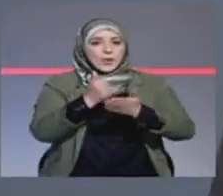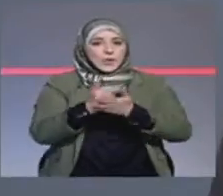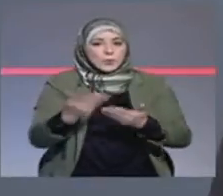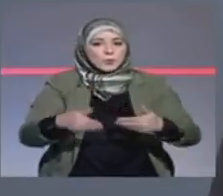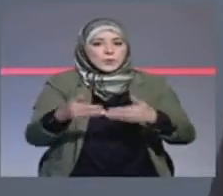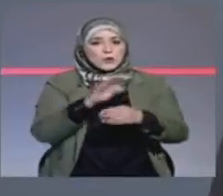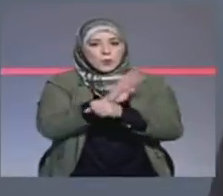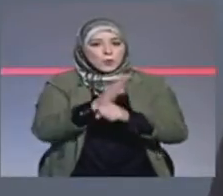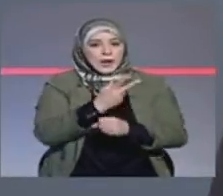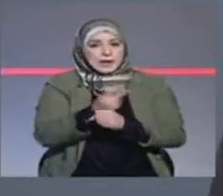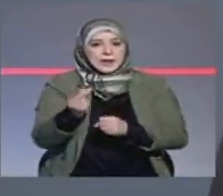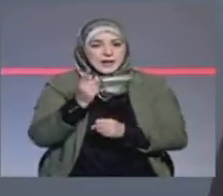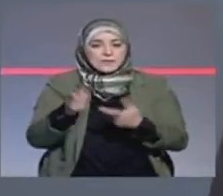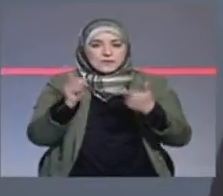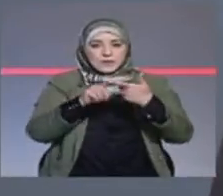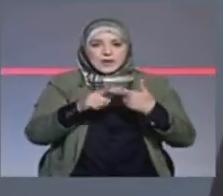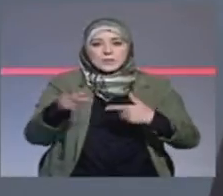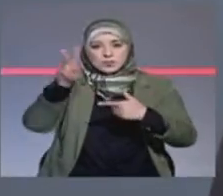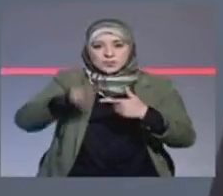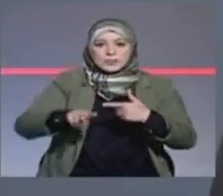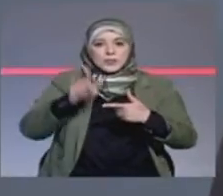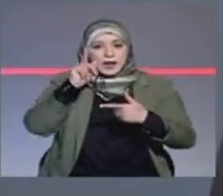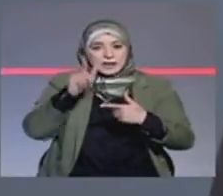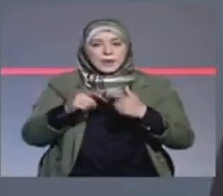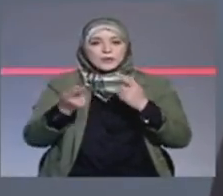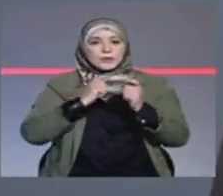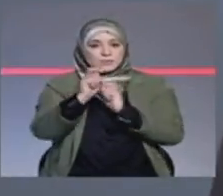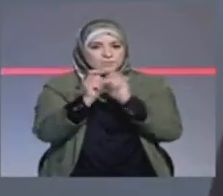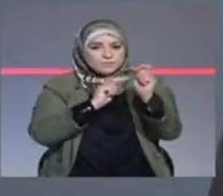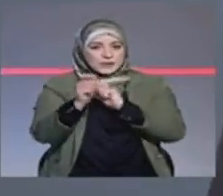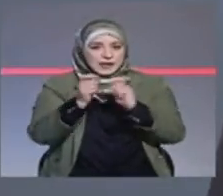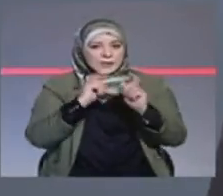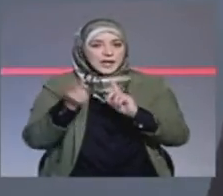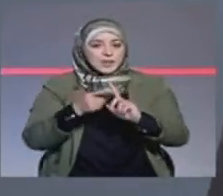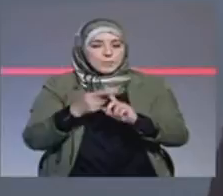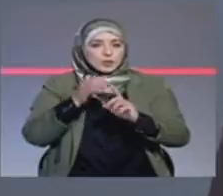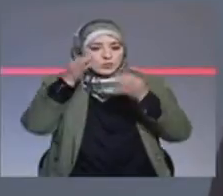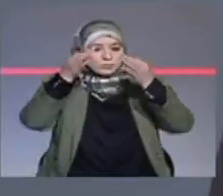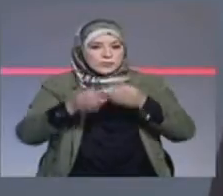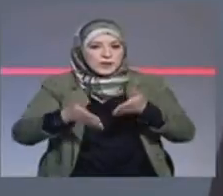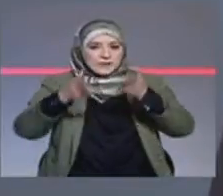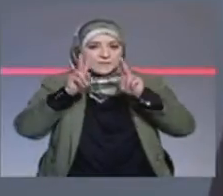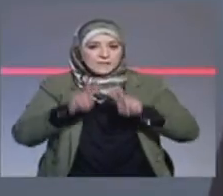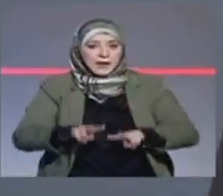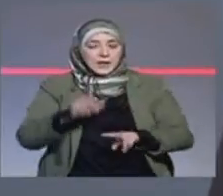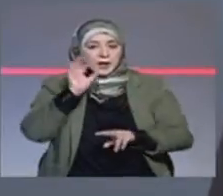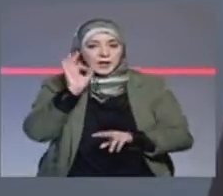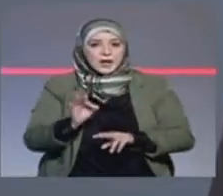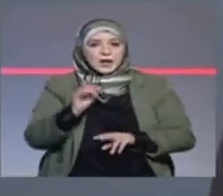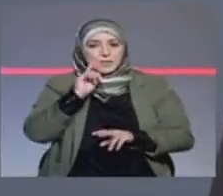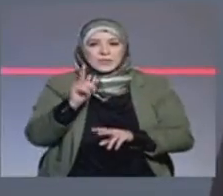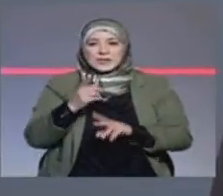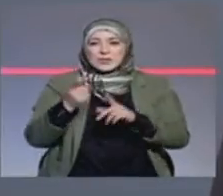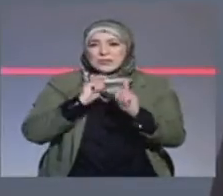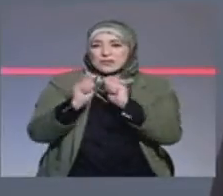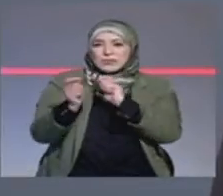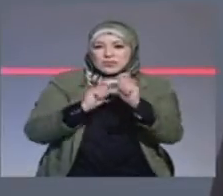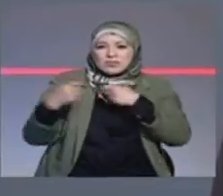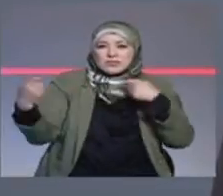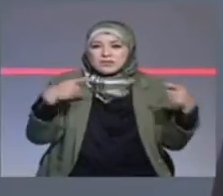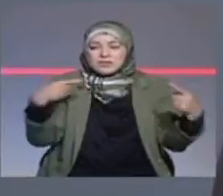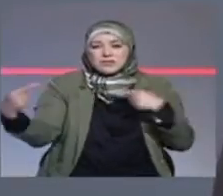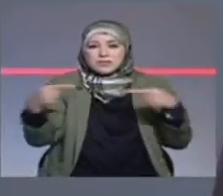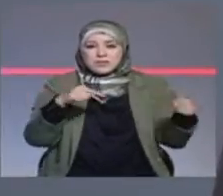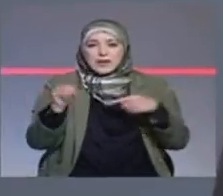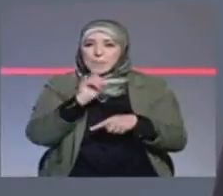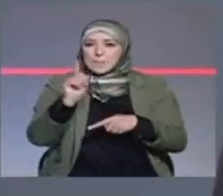اللي أكد تأكيد على مصداقية التفاوض حتى لا نبقى في جدال معناها عقيم للبلاد مش في